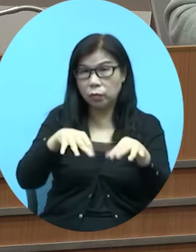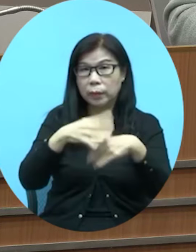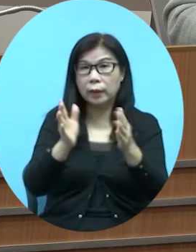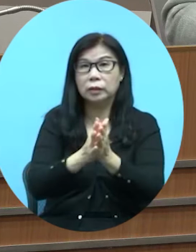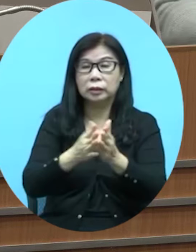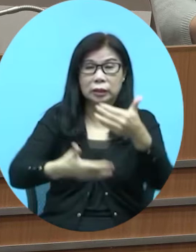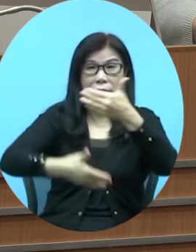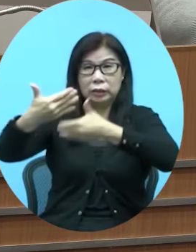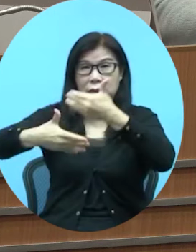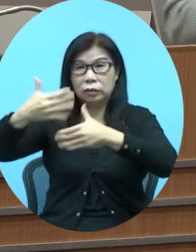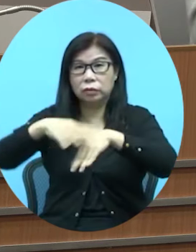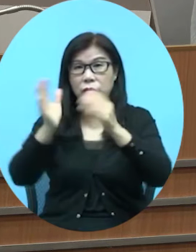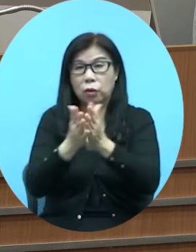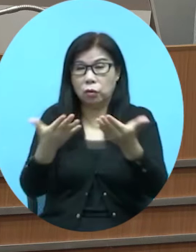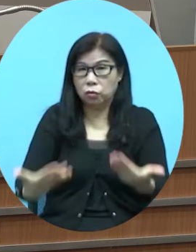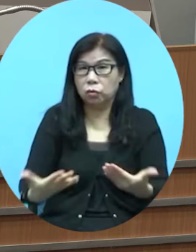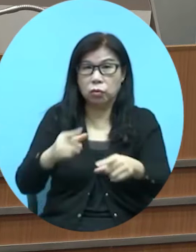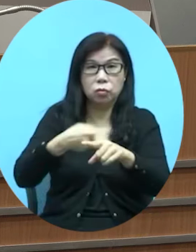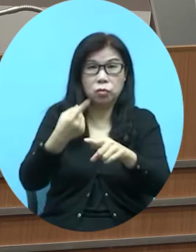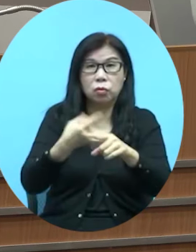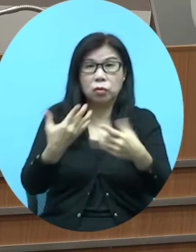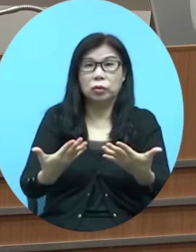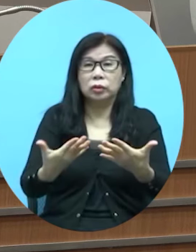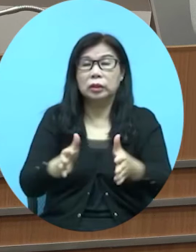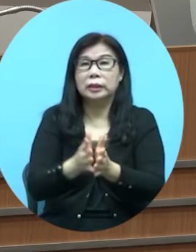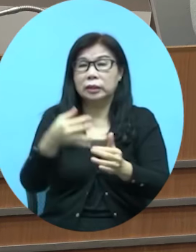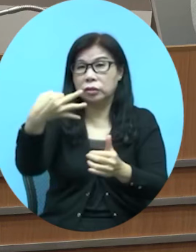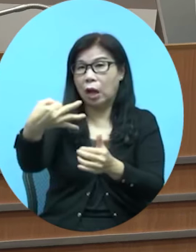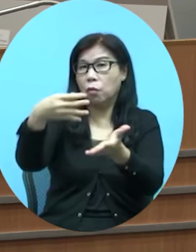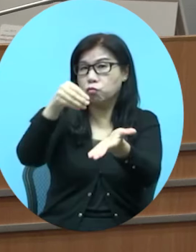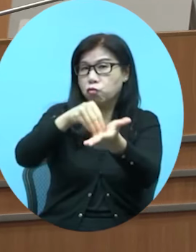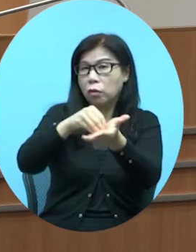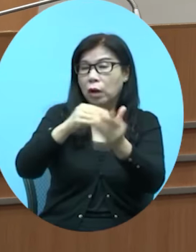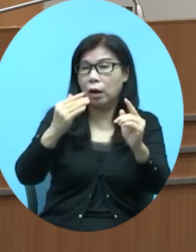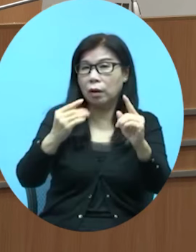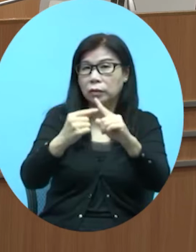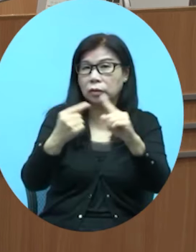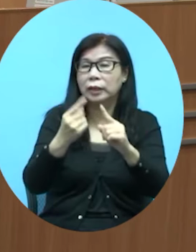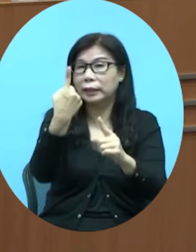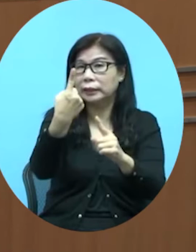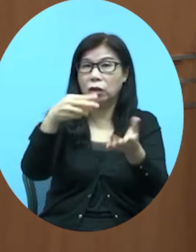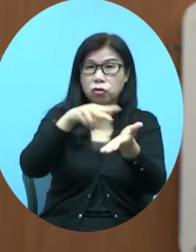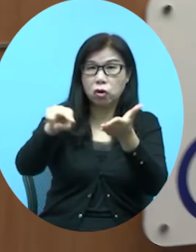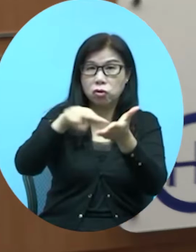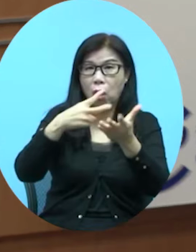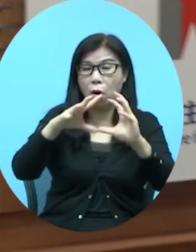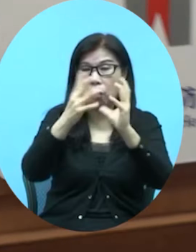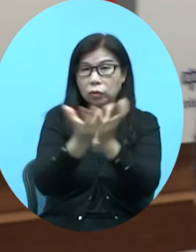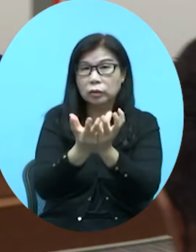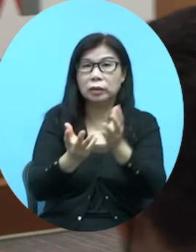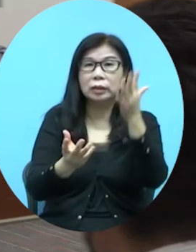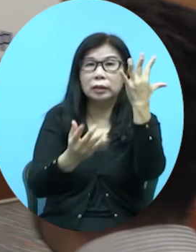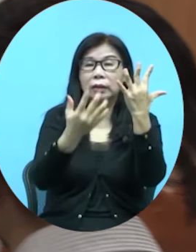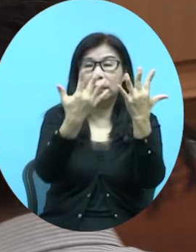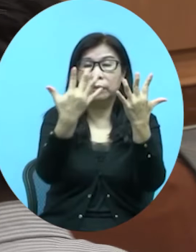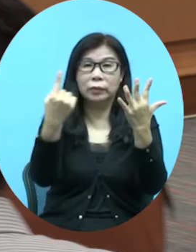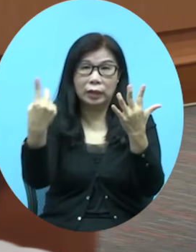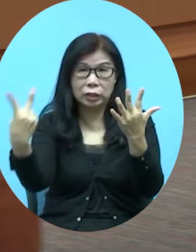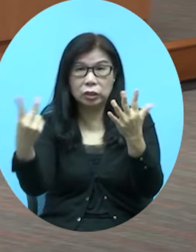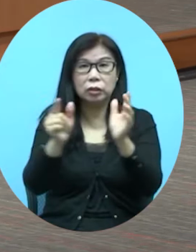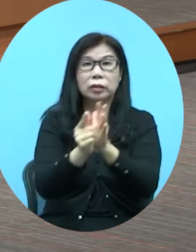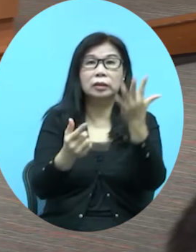文大夏今个月都已经有三个案件其中一个还是跳舞群组的就是512 5533